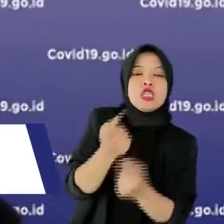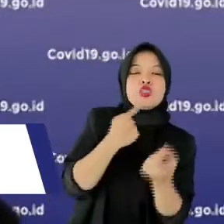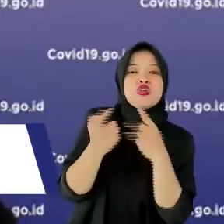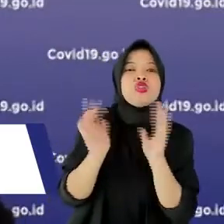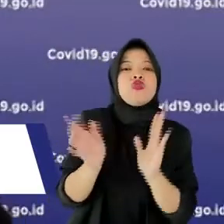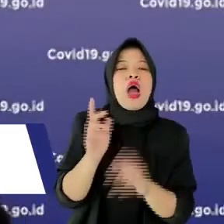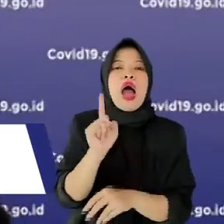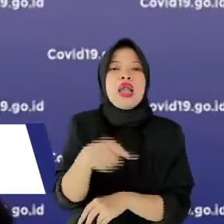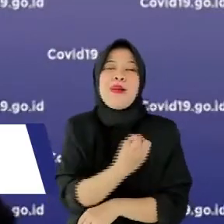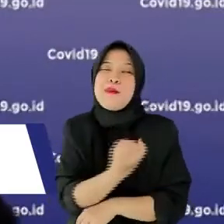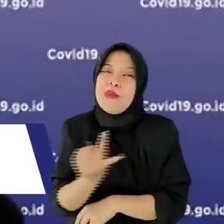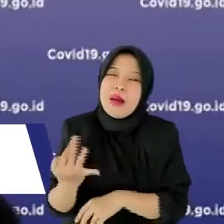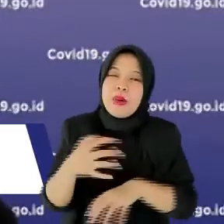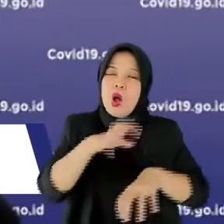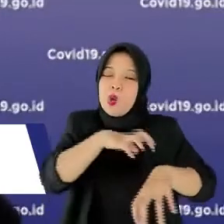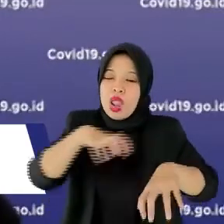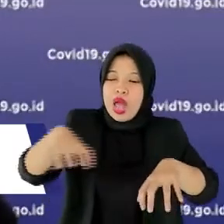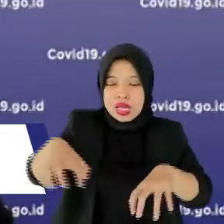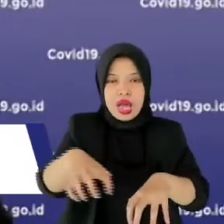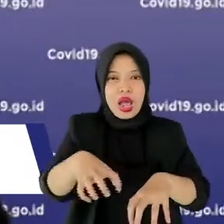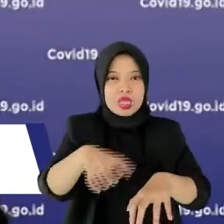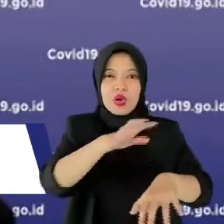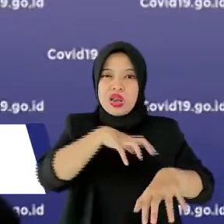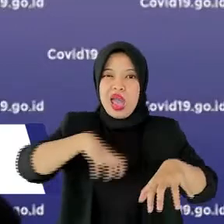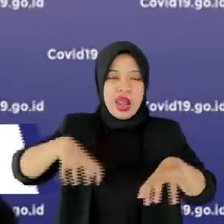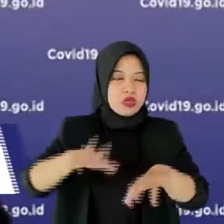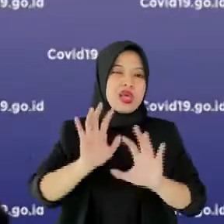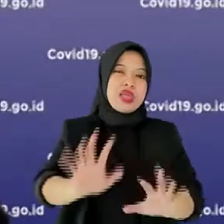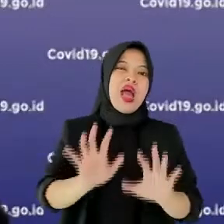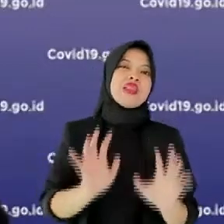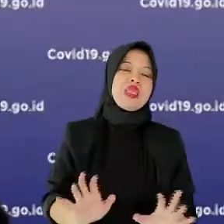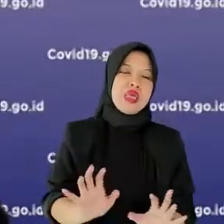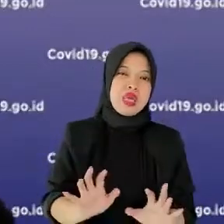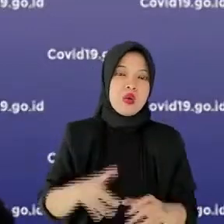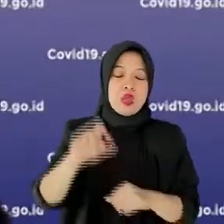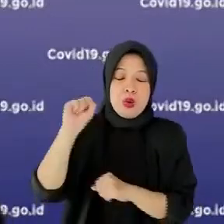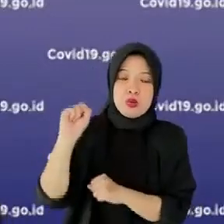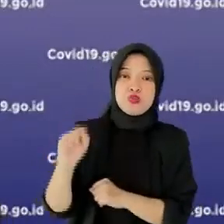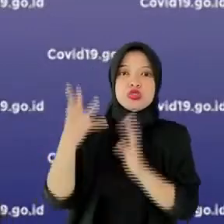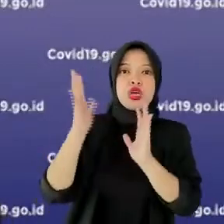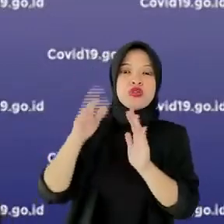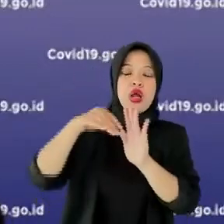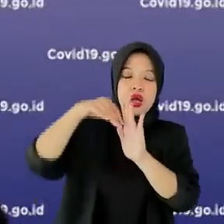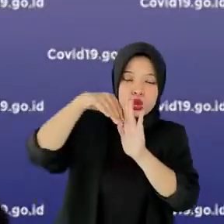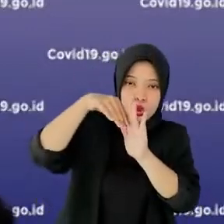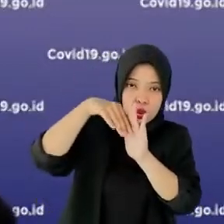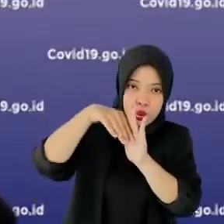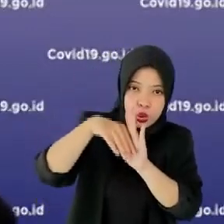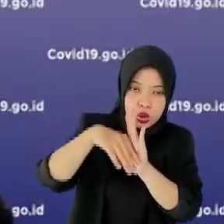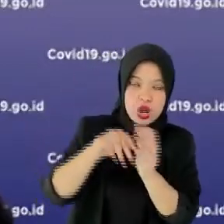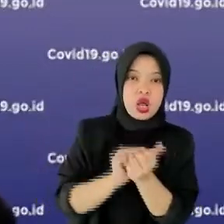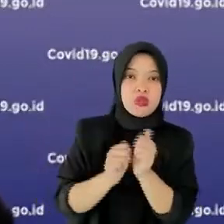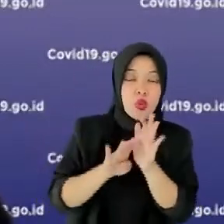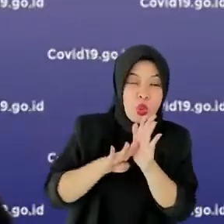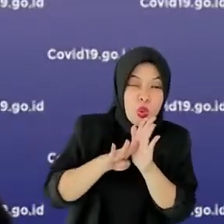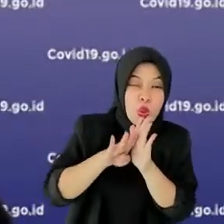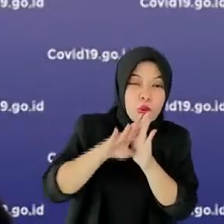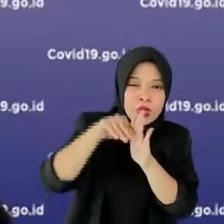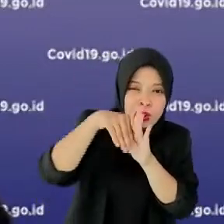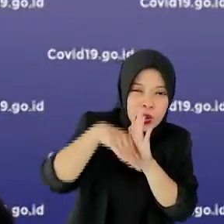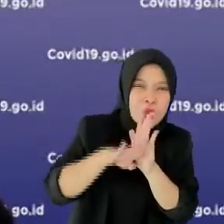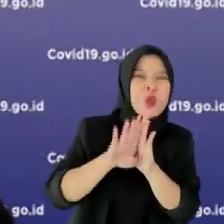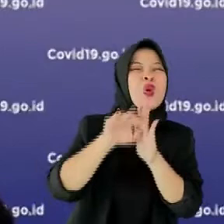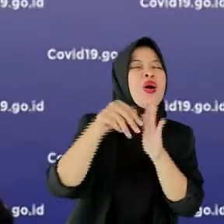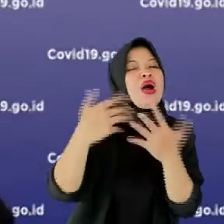ini beberapa wilayah yang harus hati-hati gitu ya Dokter Lola. Ada beberapa yang sudah sampai puncak kemudian turun, ada yang puncak turun tapi masih